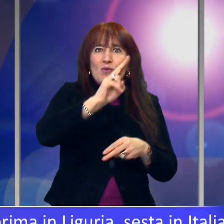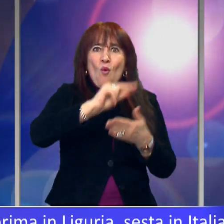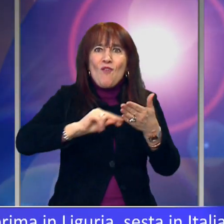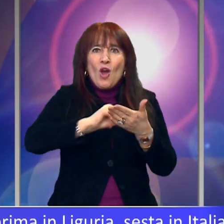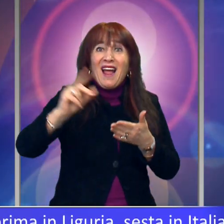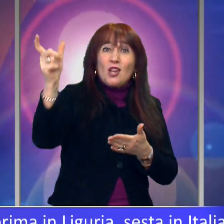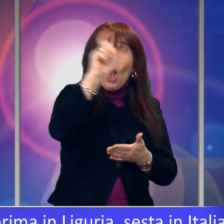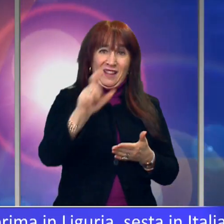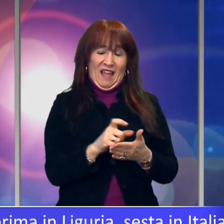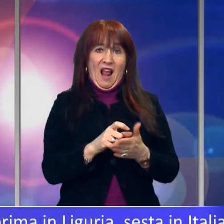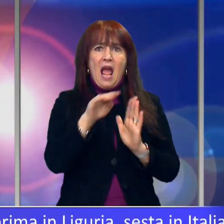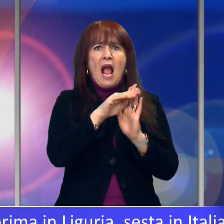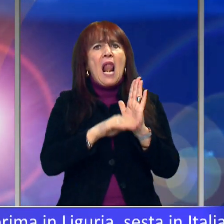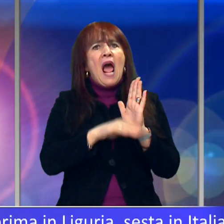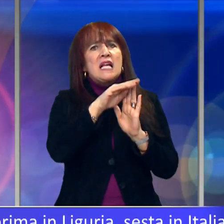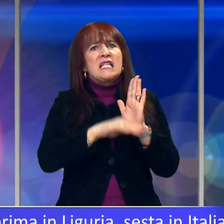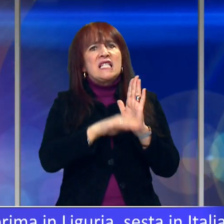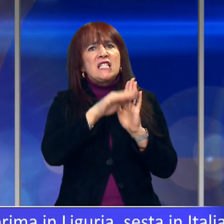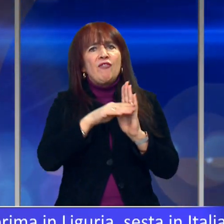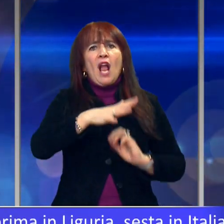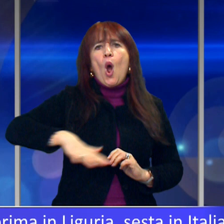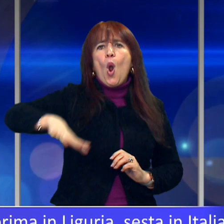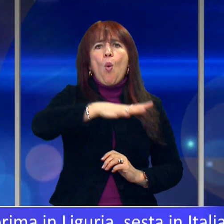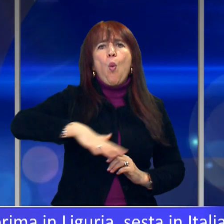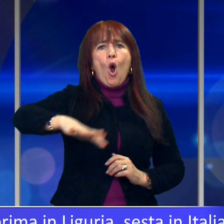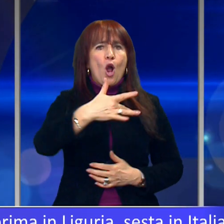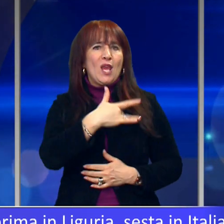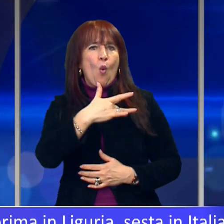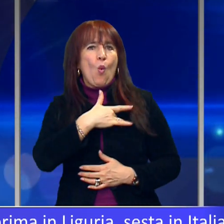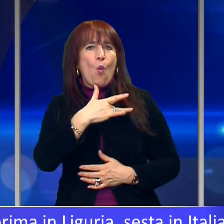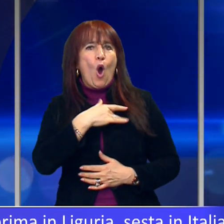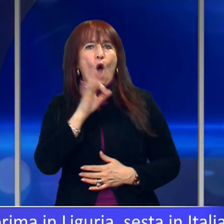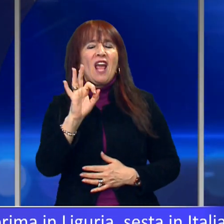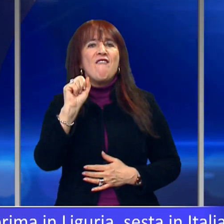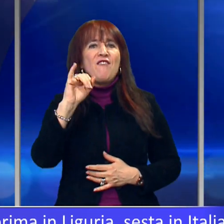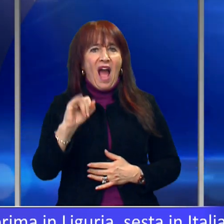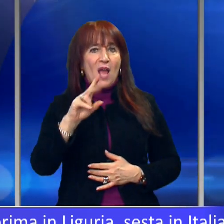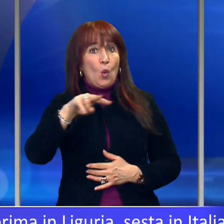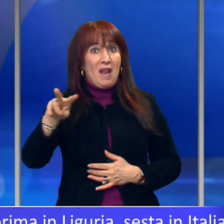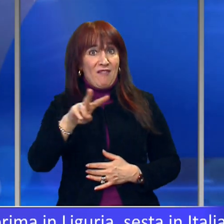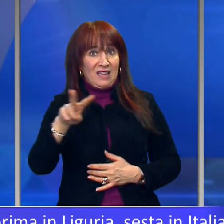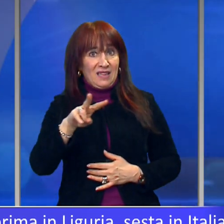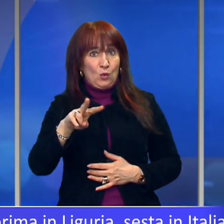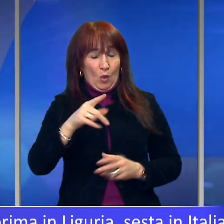Italia nella classifica dei luoghi del cuore fai 2022